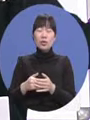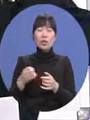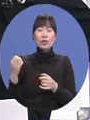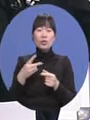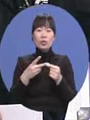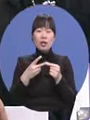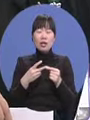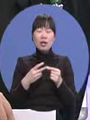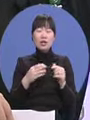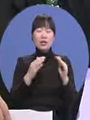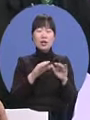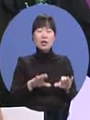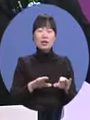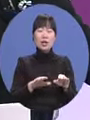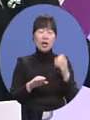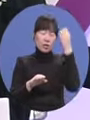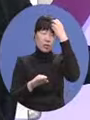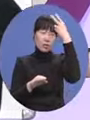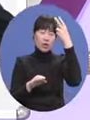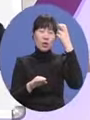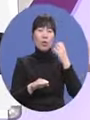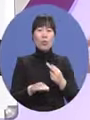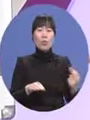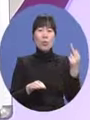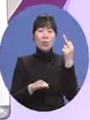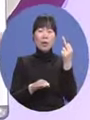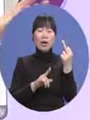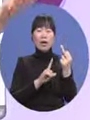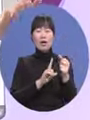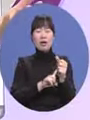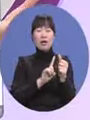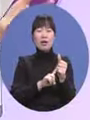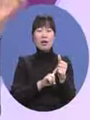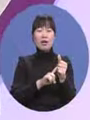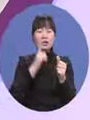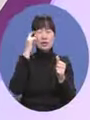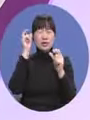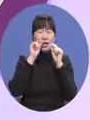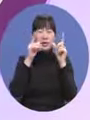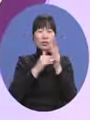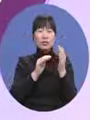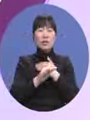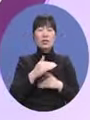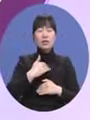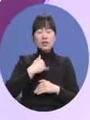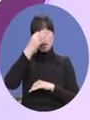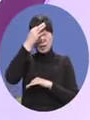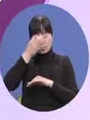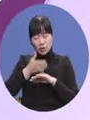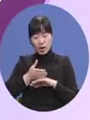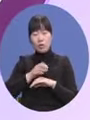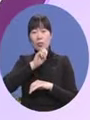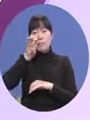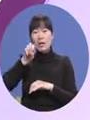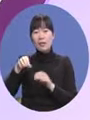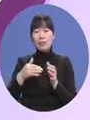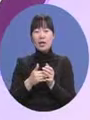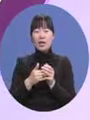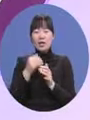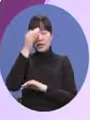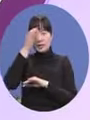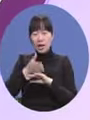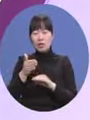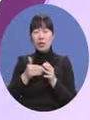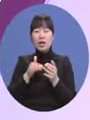하나는 그 옆집에 고등학교 2학년 오빠를 정신 차린 다음에 저한테 사과를 시킨 겁니다.